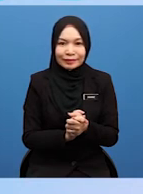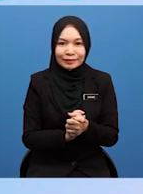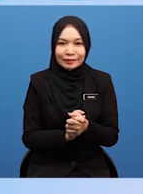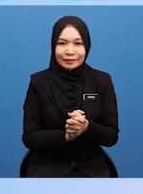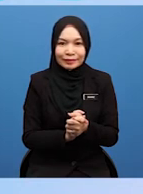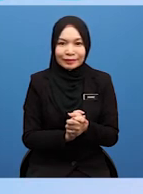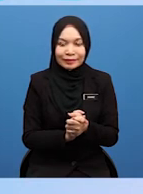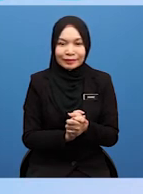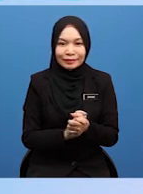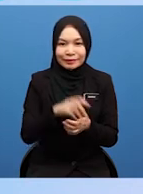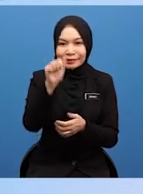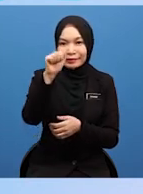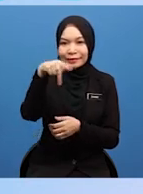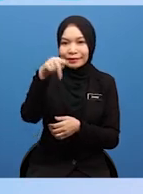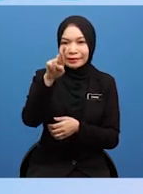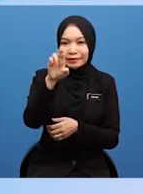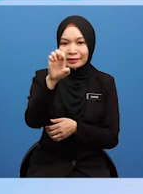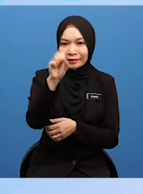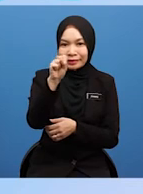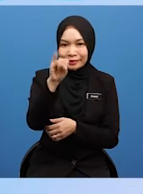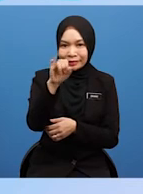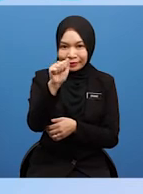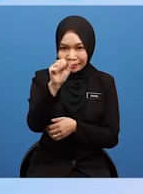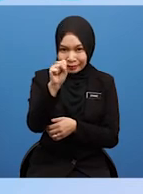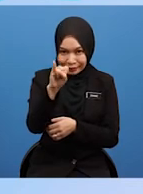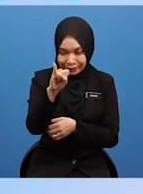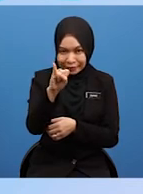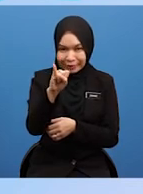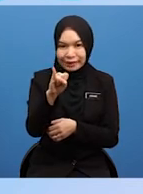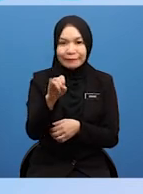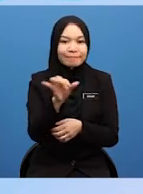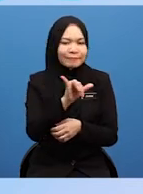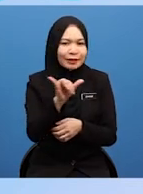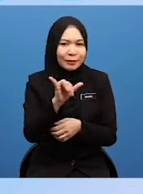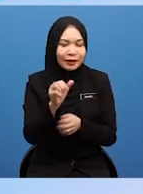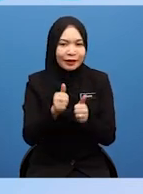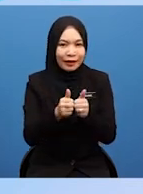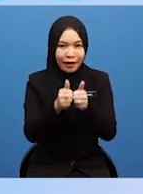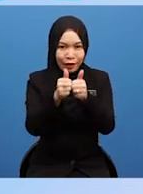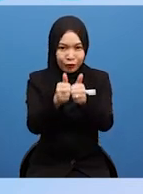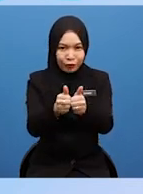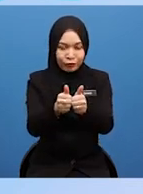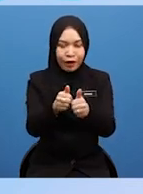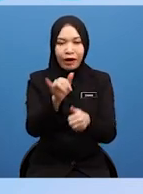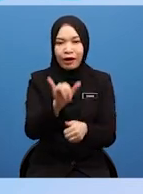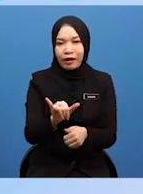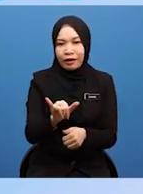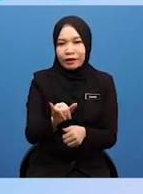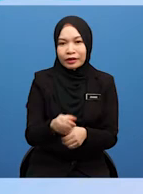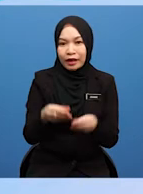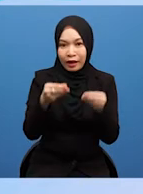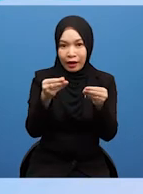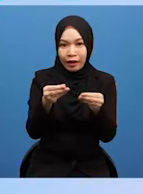apresiasi merupakan suatu penghargaan atau pengisi rahfan terhadap hasil karya yang